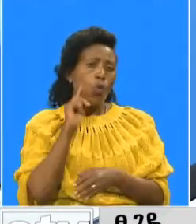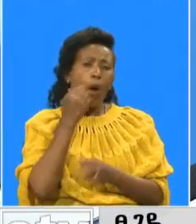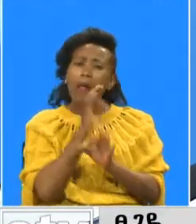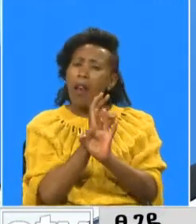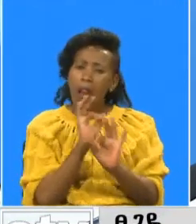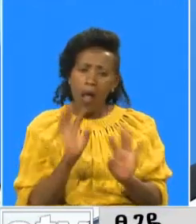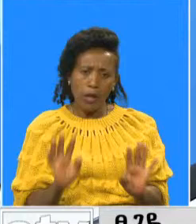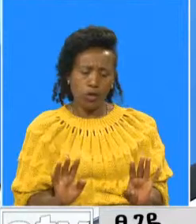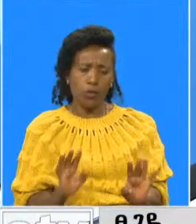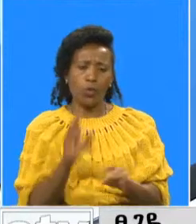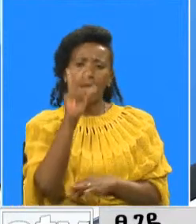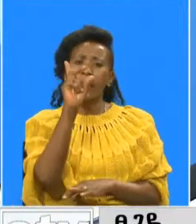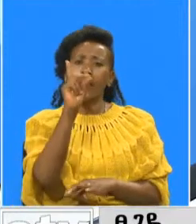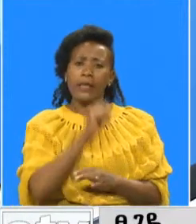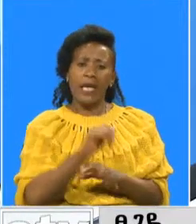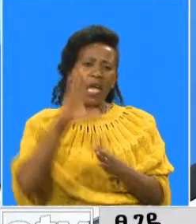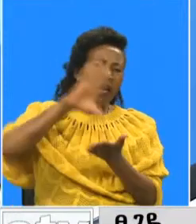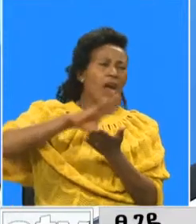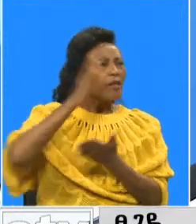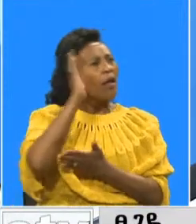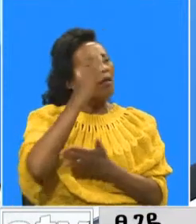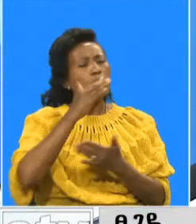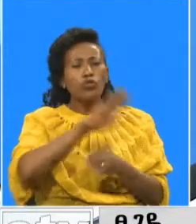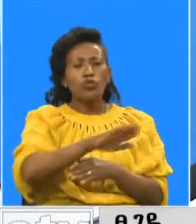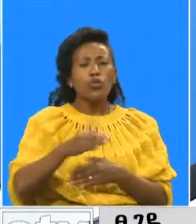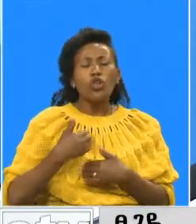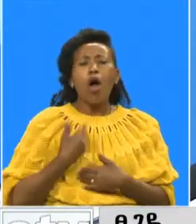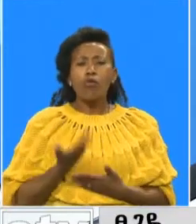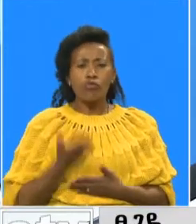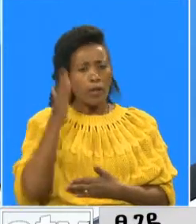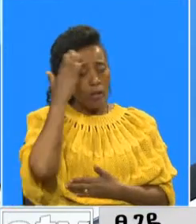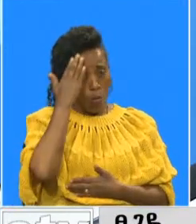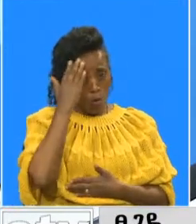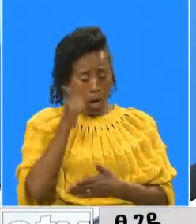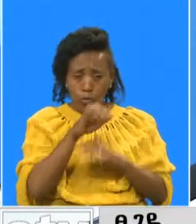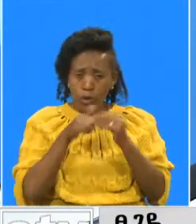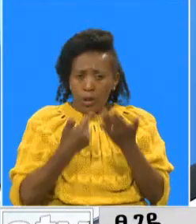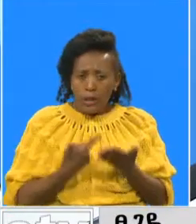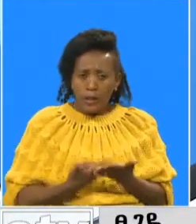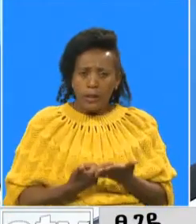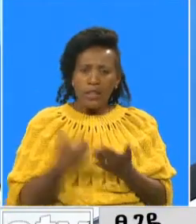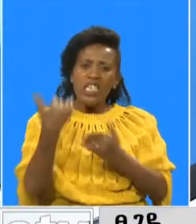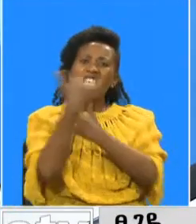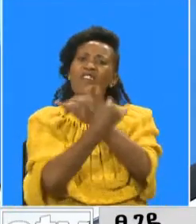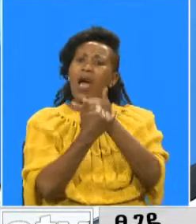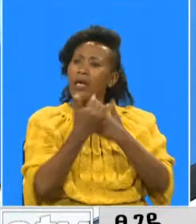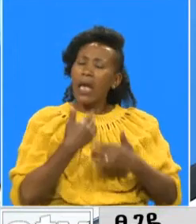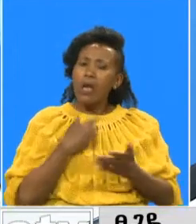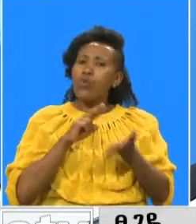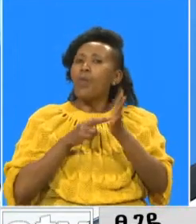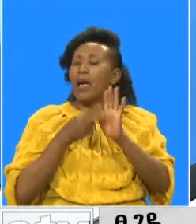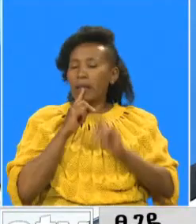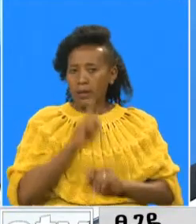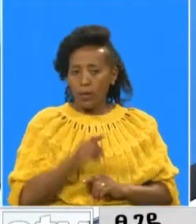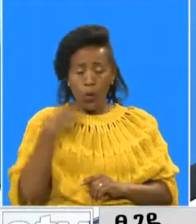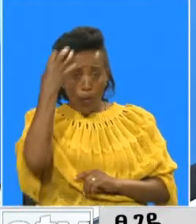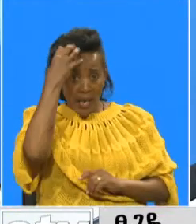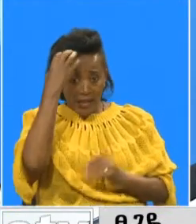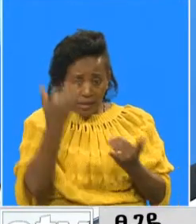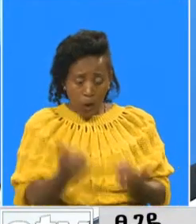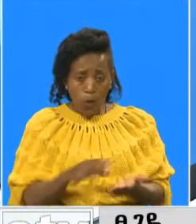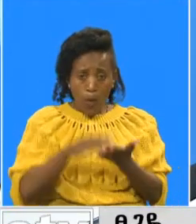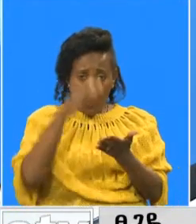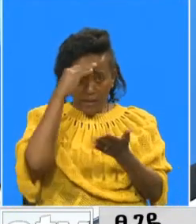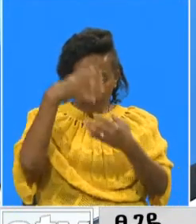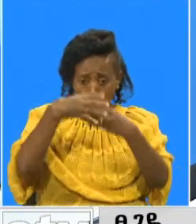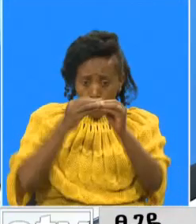አለላቸው። የገጠር ልጆች አሉ ይታወቃል። ስለዚህ ክፍለ ሀገር ያሉት ማለት ነው። መንግስት አሁን